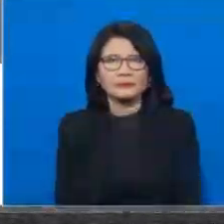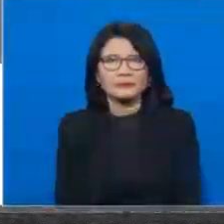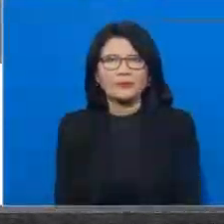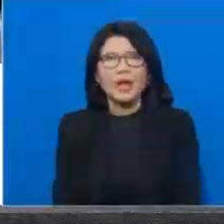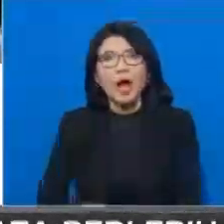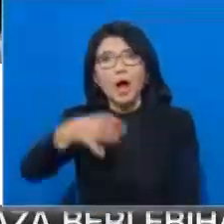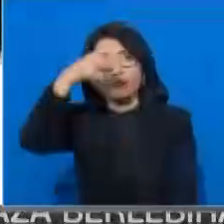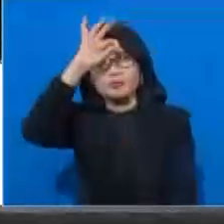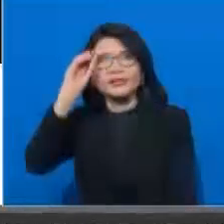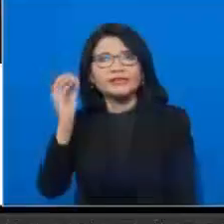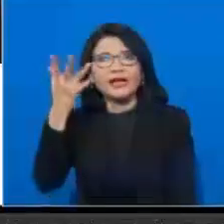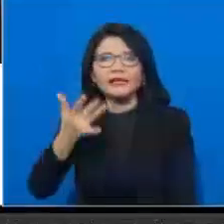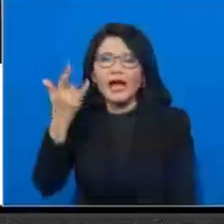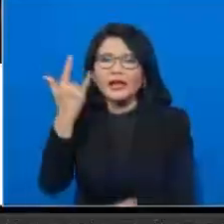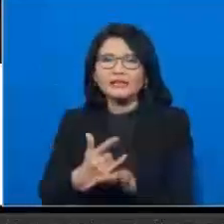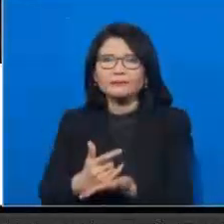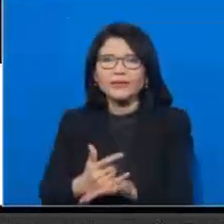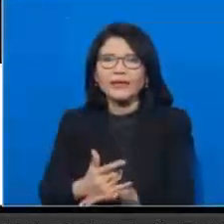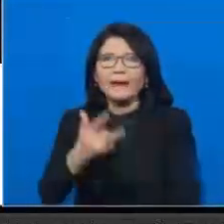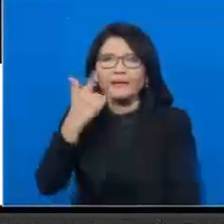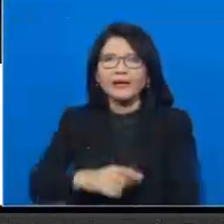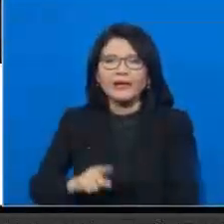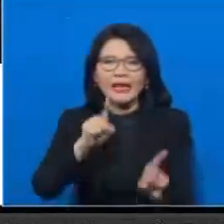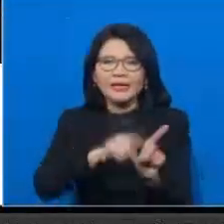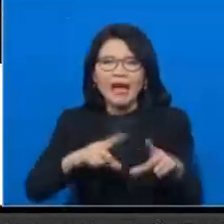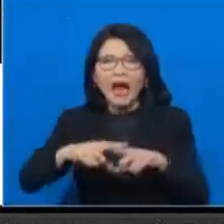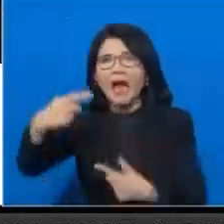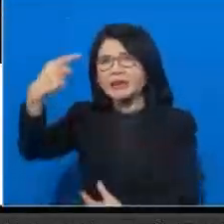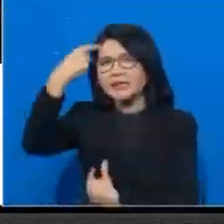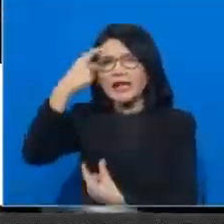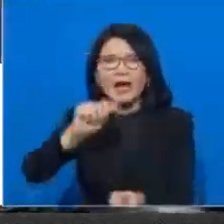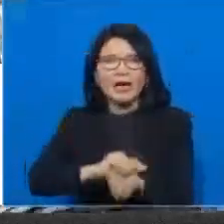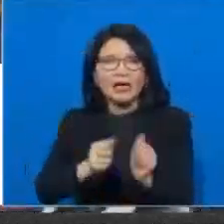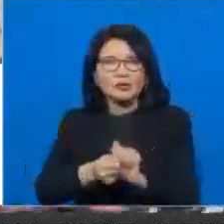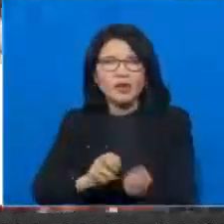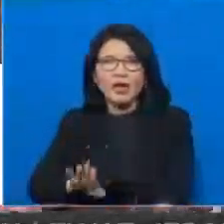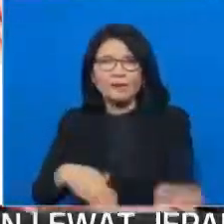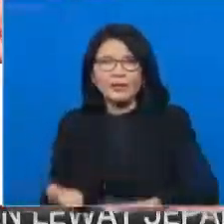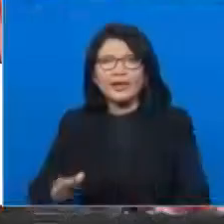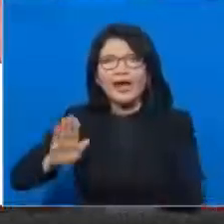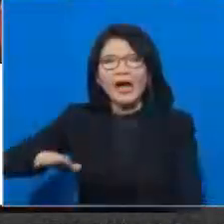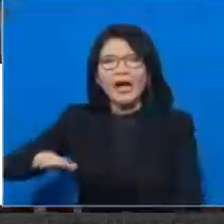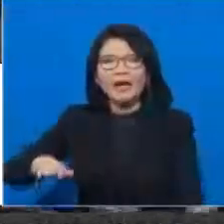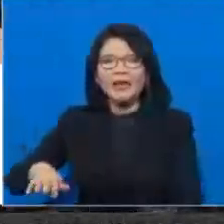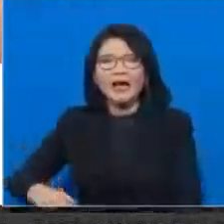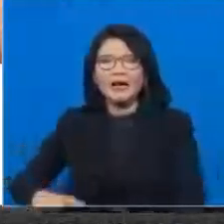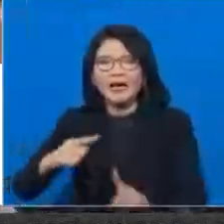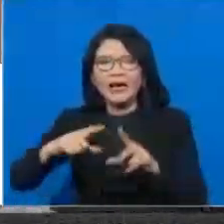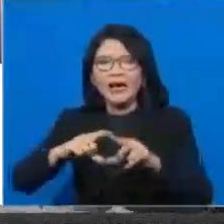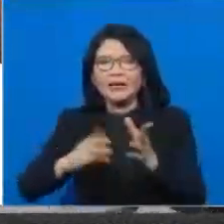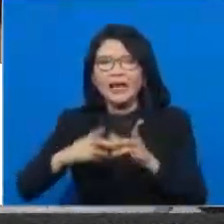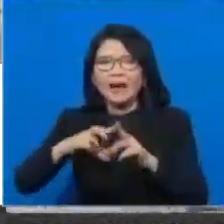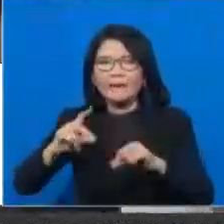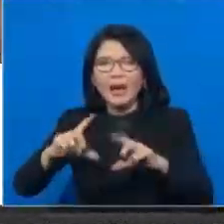Polda Metro Jaya resmi menetapkan YA sebagai tersangka kasus kematian anak Tamara Tiasmara, Raden Adante Khalif